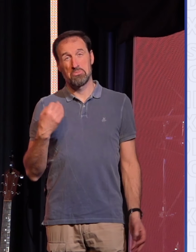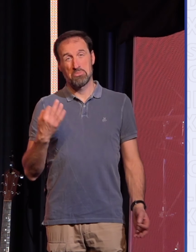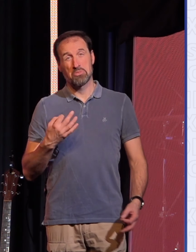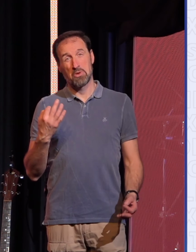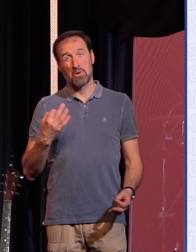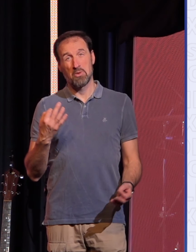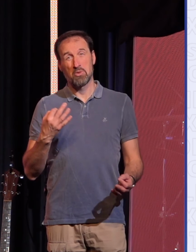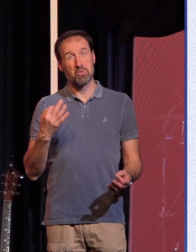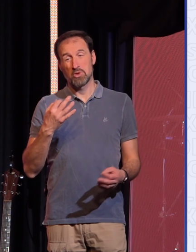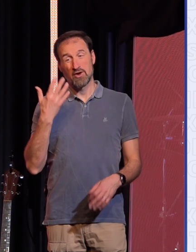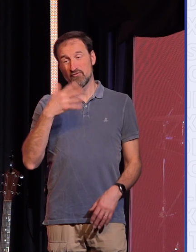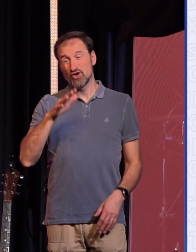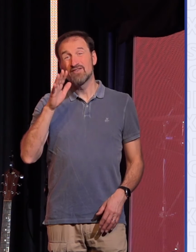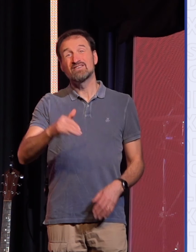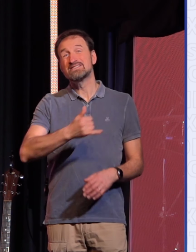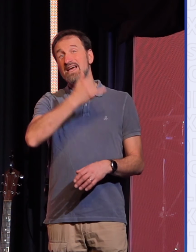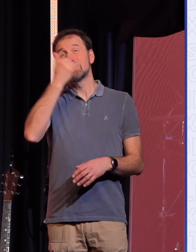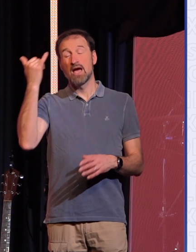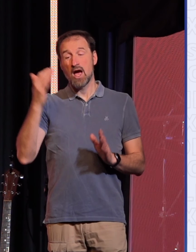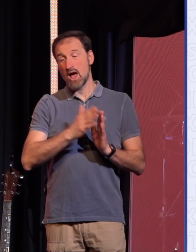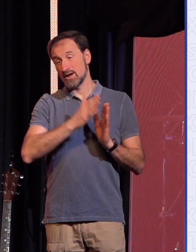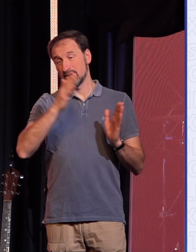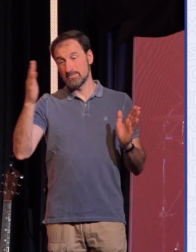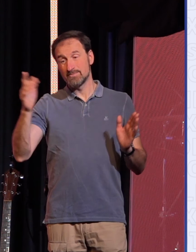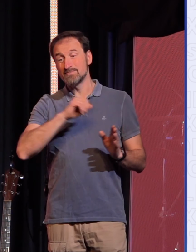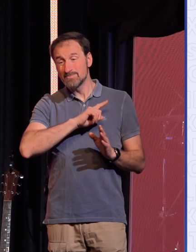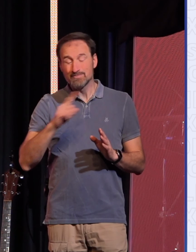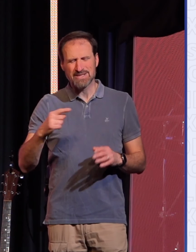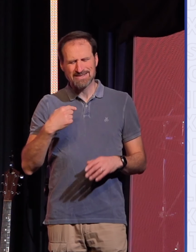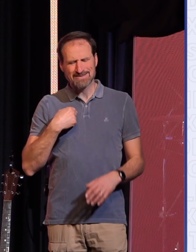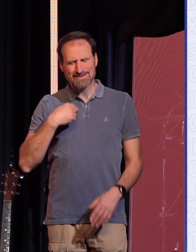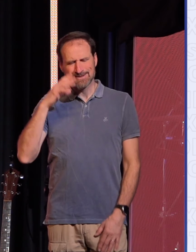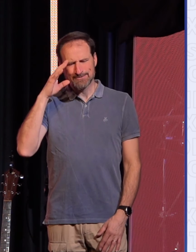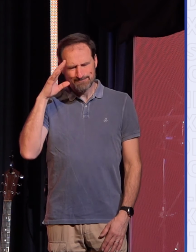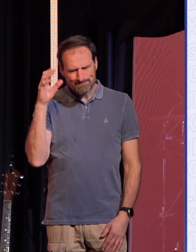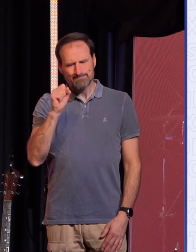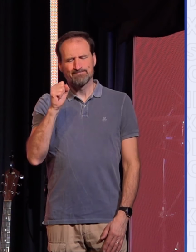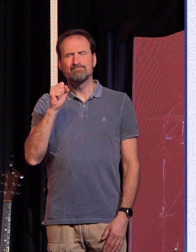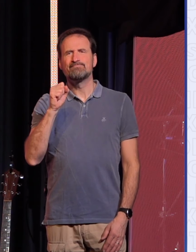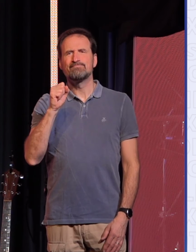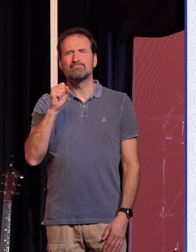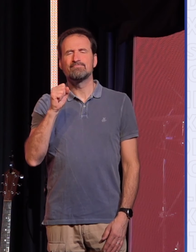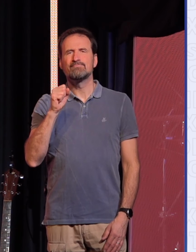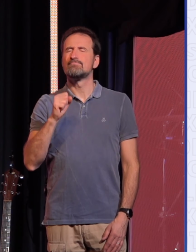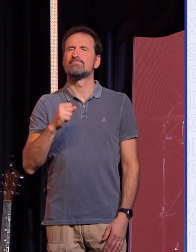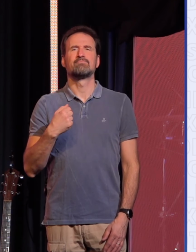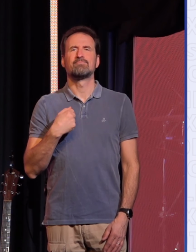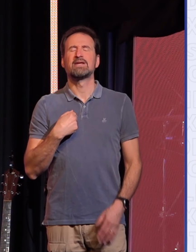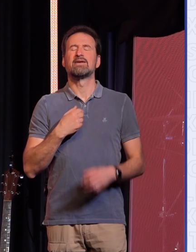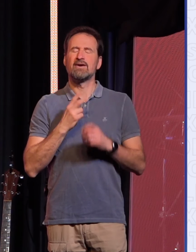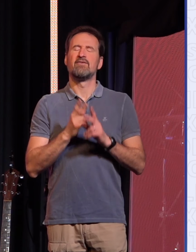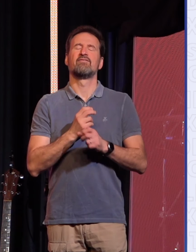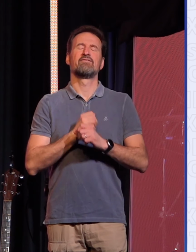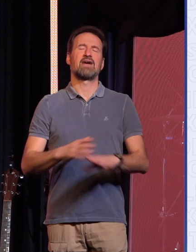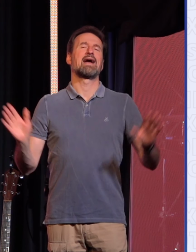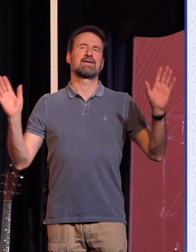locker 15 Jahre gedauert, bis ich zu diesem Punkt gekommen bin, wo ich gesagt habe, dass ich komplett frei davon bin.